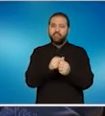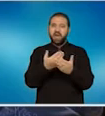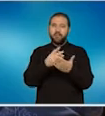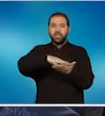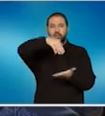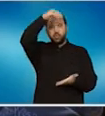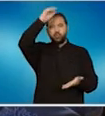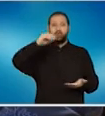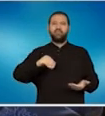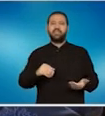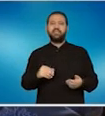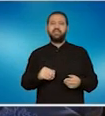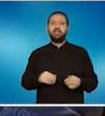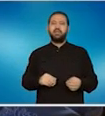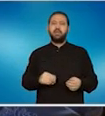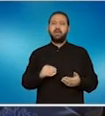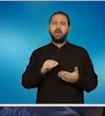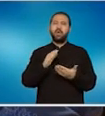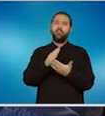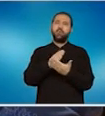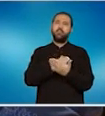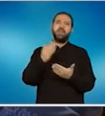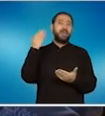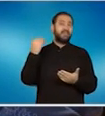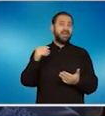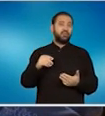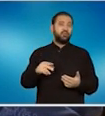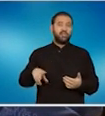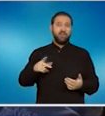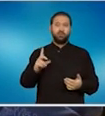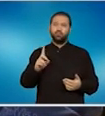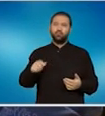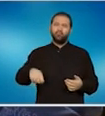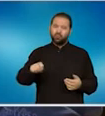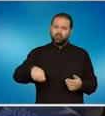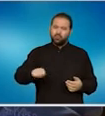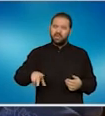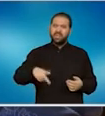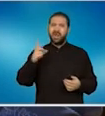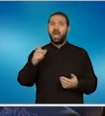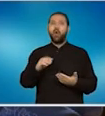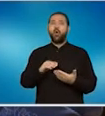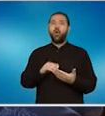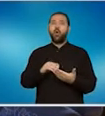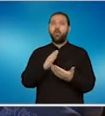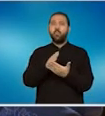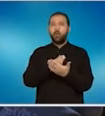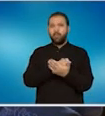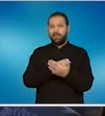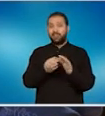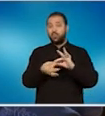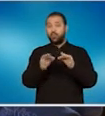de atunci a fost aceasta. Nu slujbele în sine erau o problemă, cât predica.